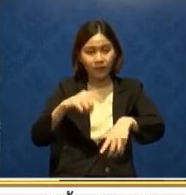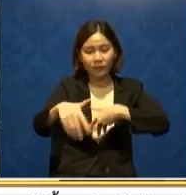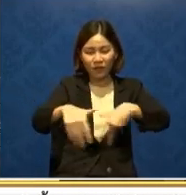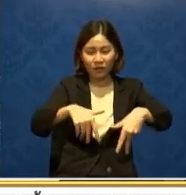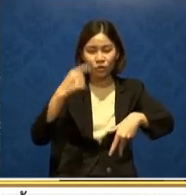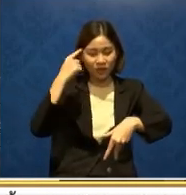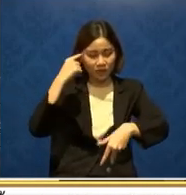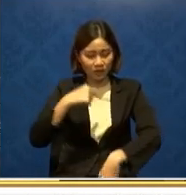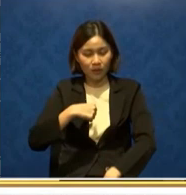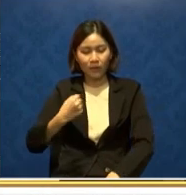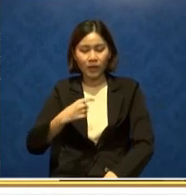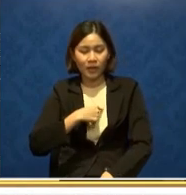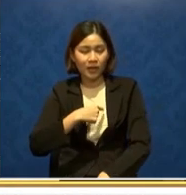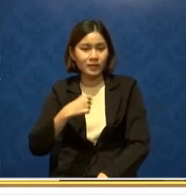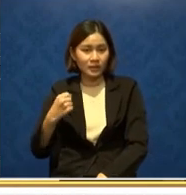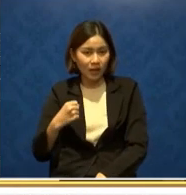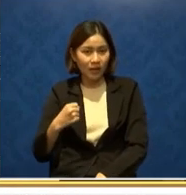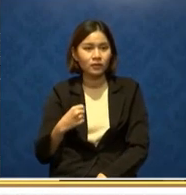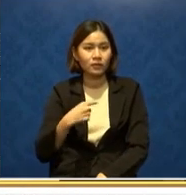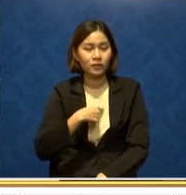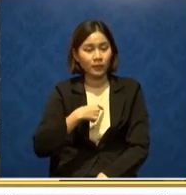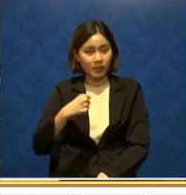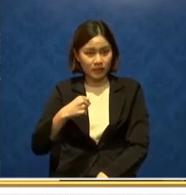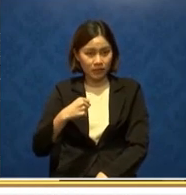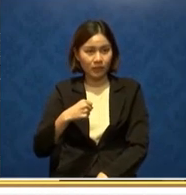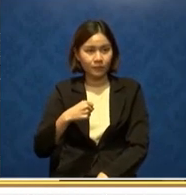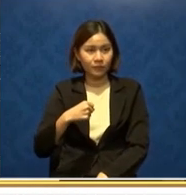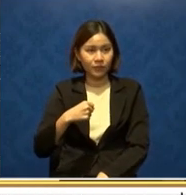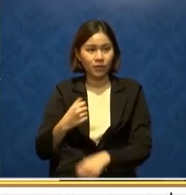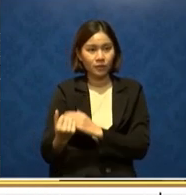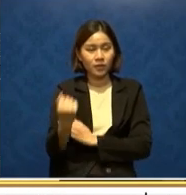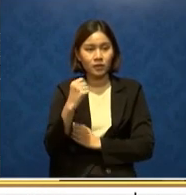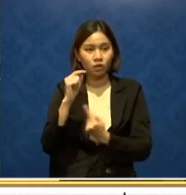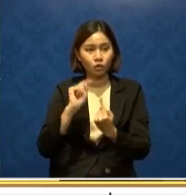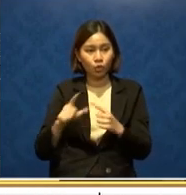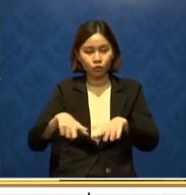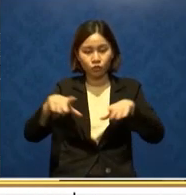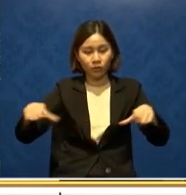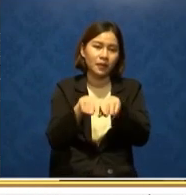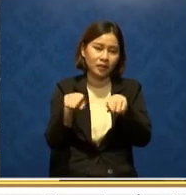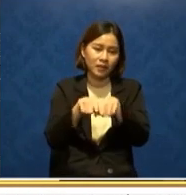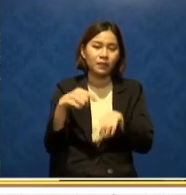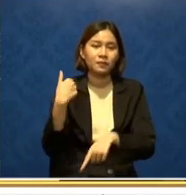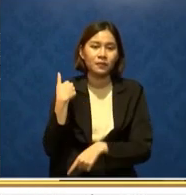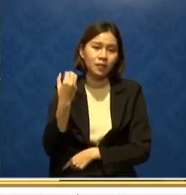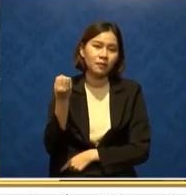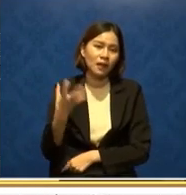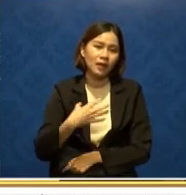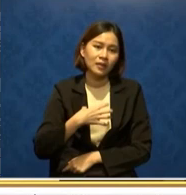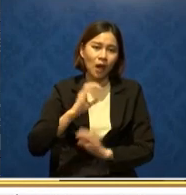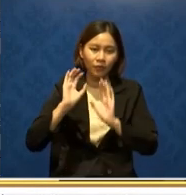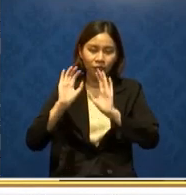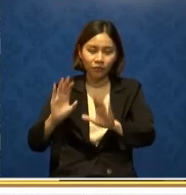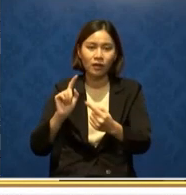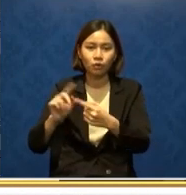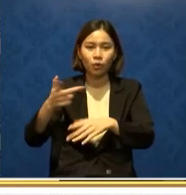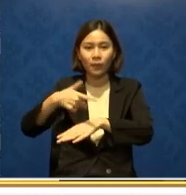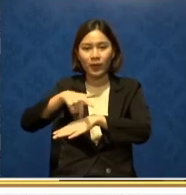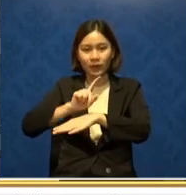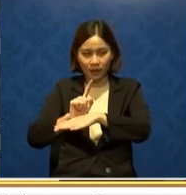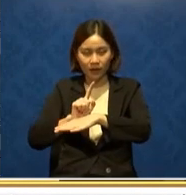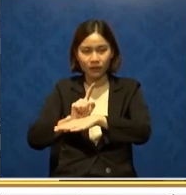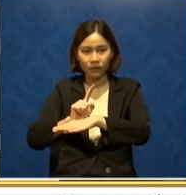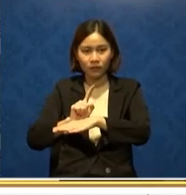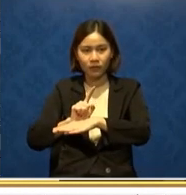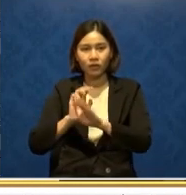มีความมั่นคงแล้วก็เกิดความมั่นใจในการที่จะมีที่ดินทำกินดิฉันจึงฝากนะคะถึงท่านประธานสภ